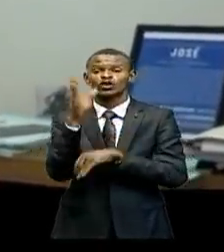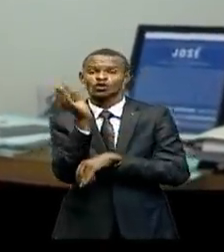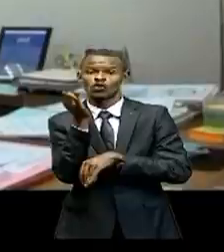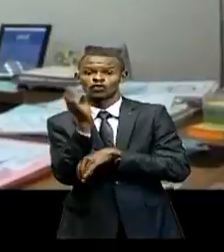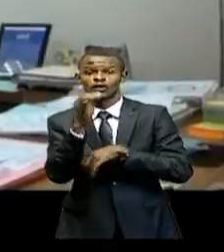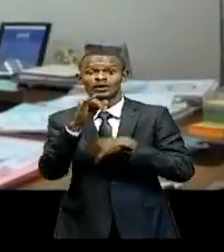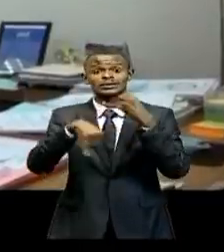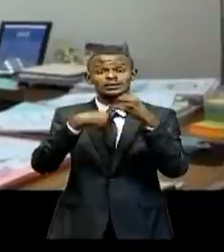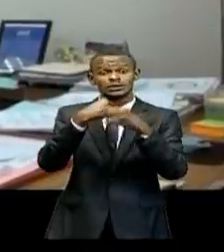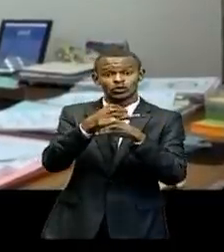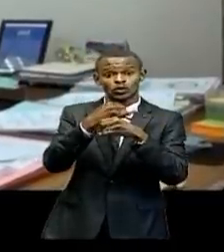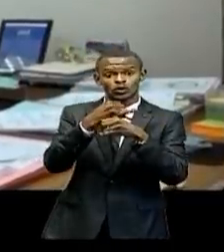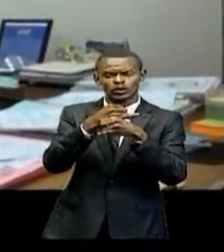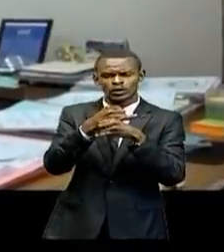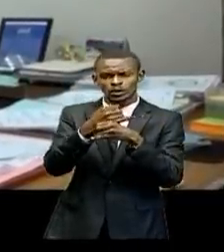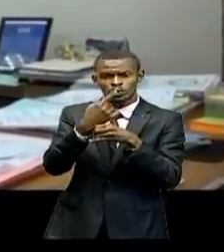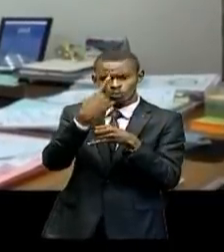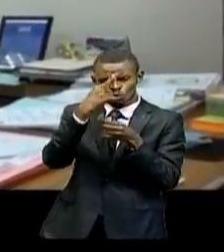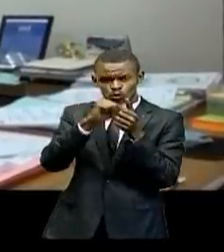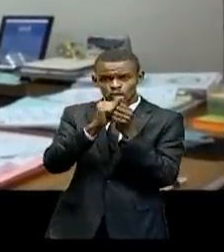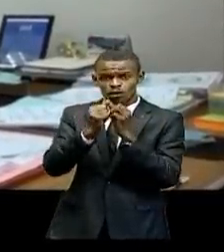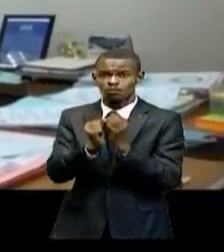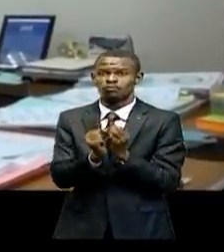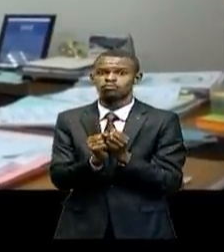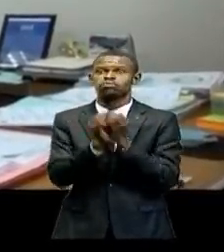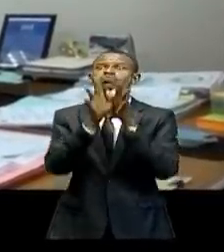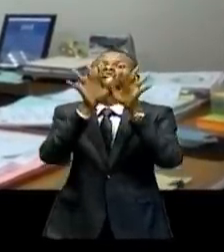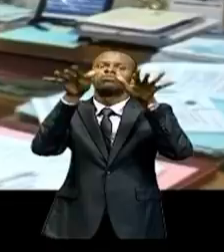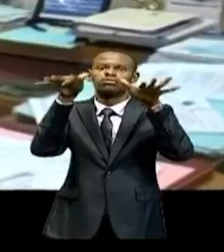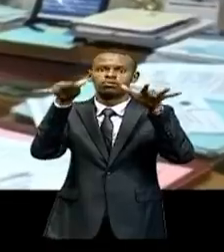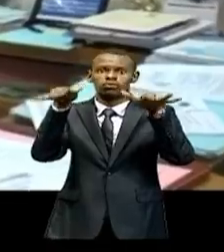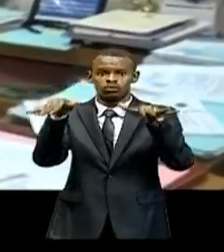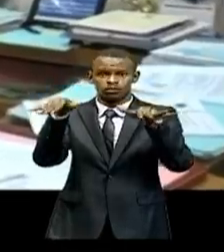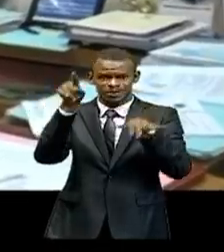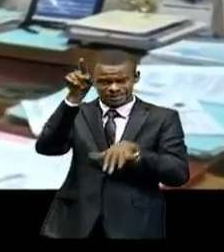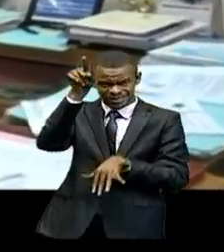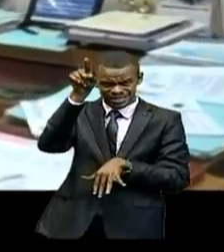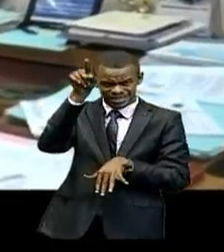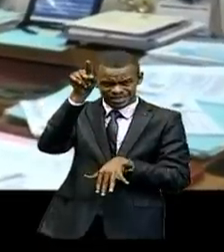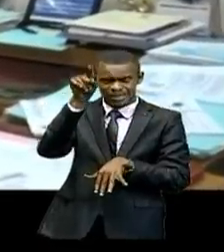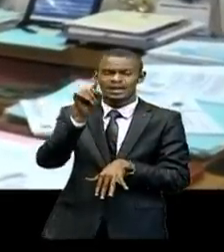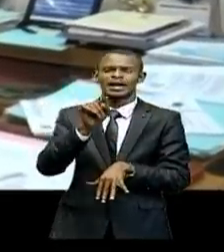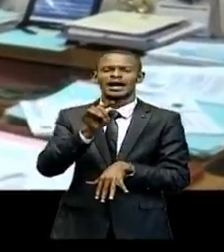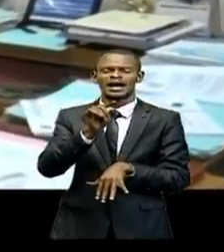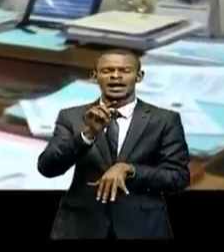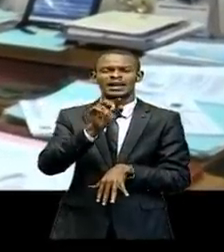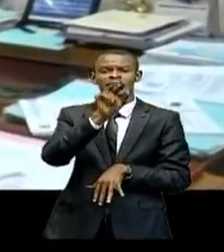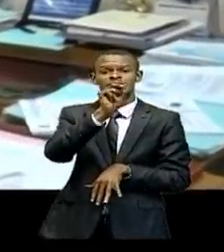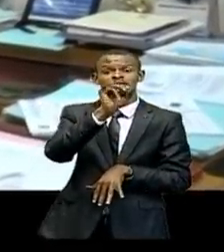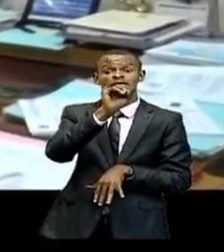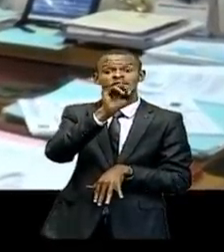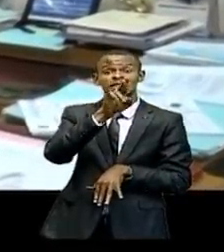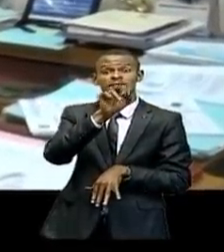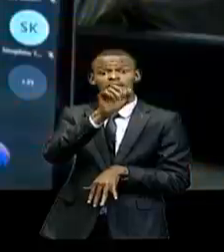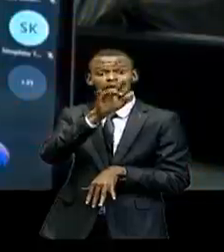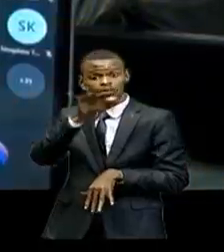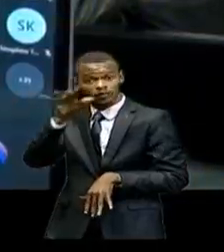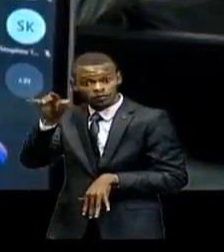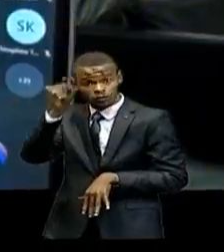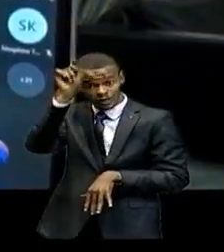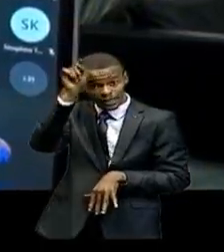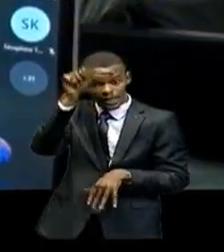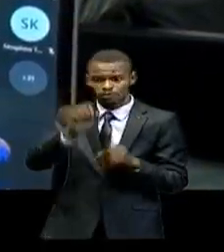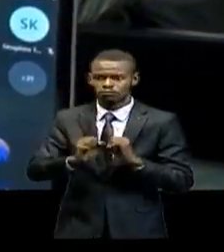du volcan des Virunga, l'objectif étant de faciliter les échanges d'expériences